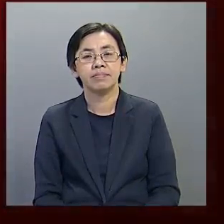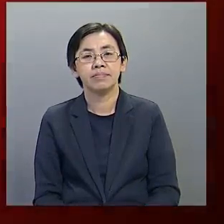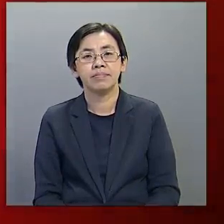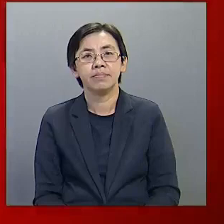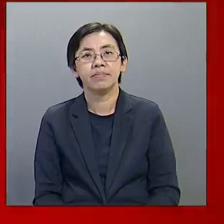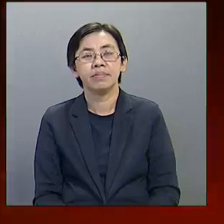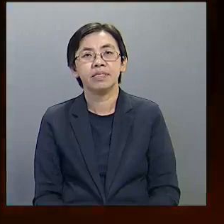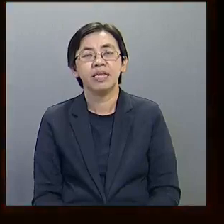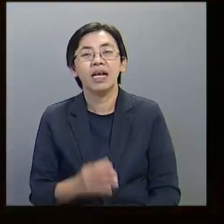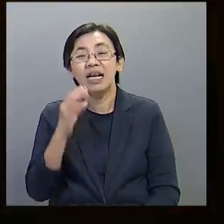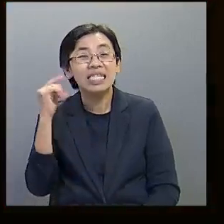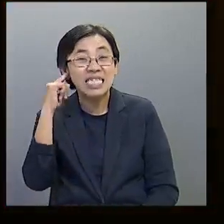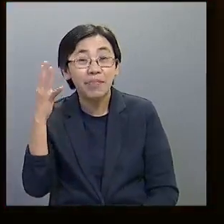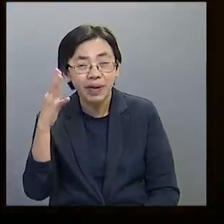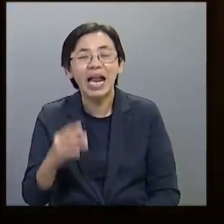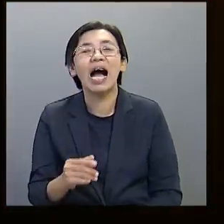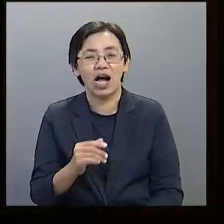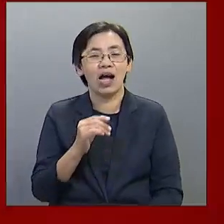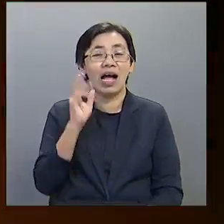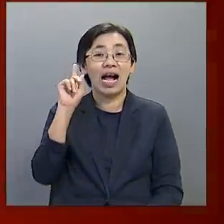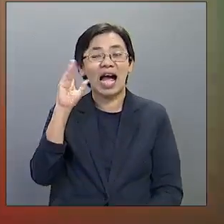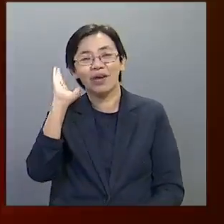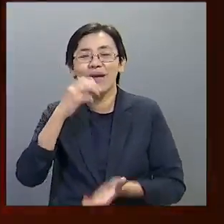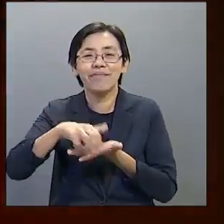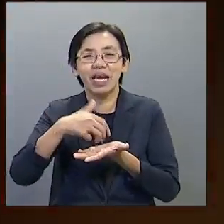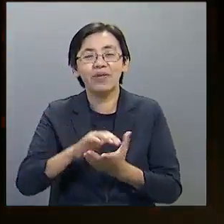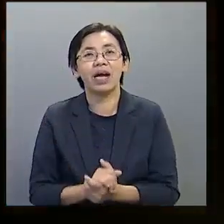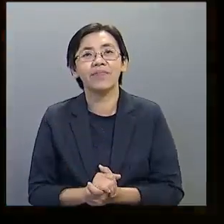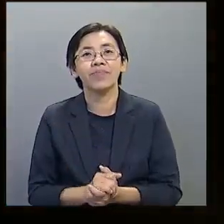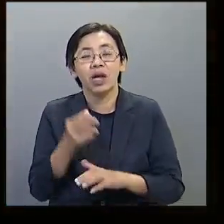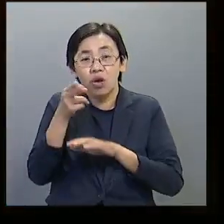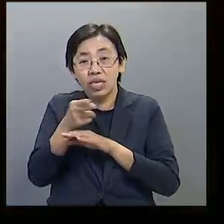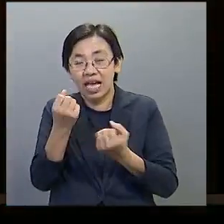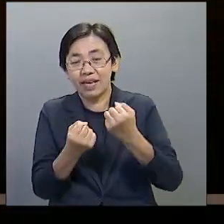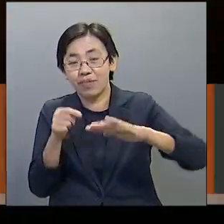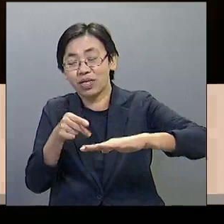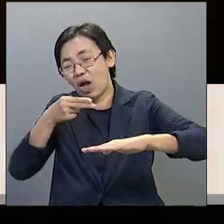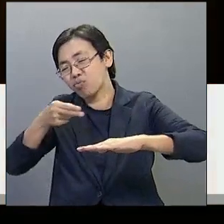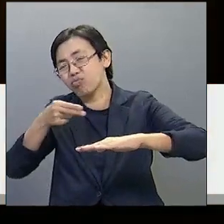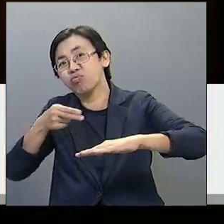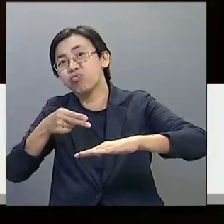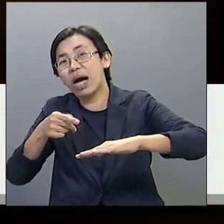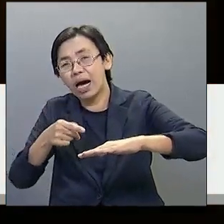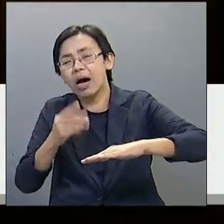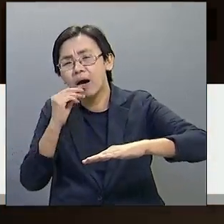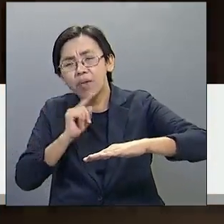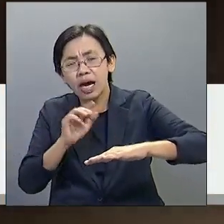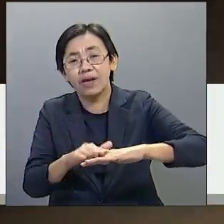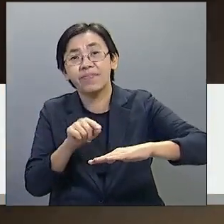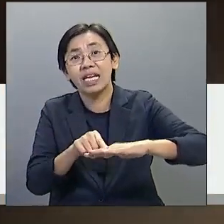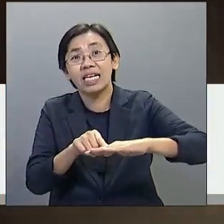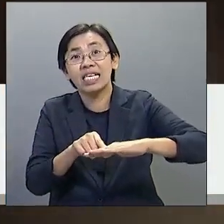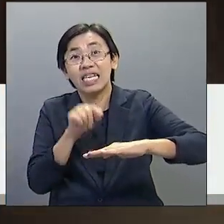ดิฉันเล่าให้คุณผู้ชมฟังนะคะหลังจากช็อตนี้นะคะคนที่เขาถ่ายคลิปเนี่ยเขาพยายามจะพูดว่าคนที่อยู่ในภา